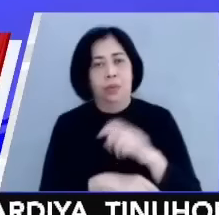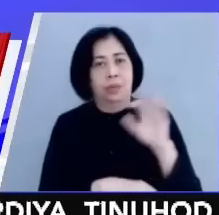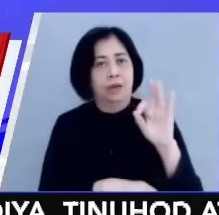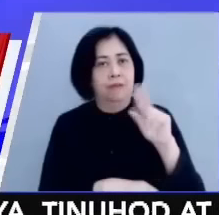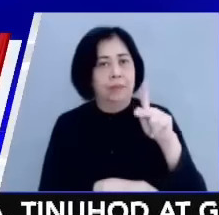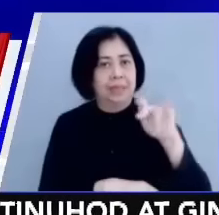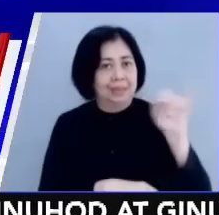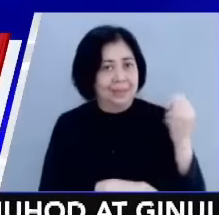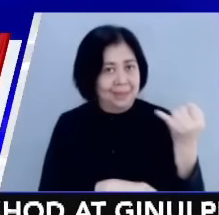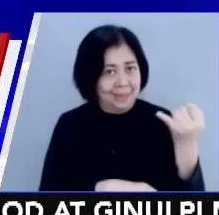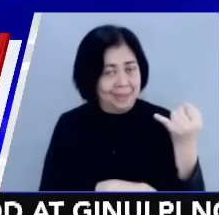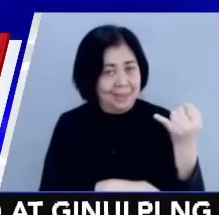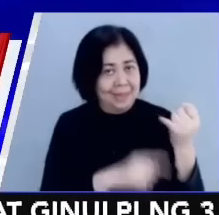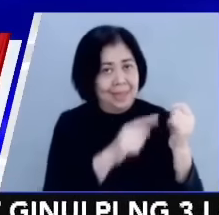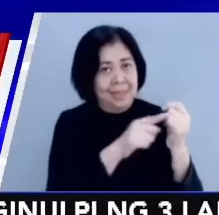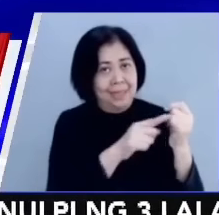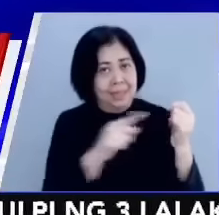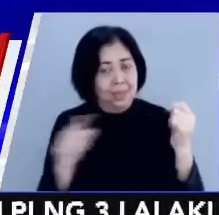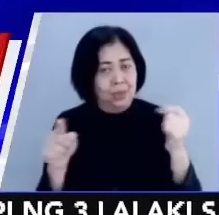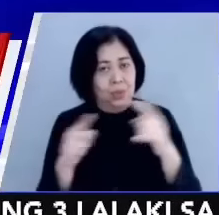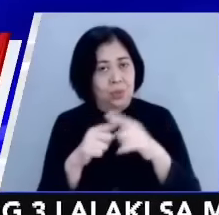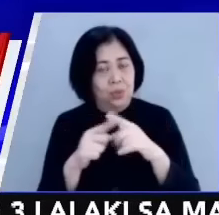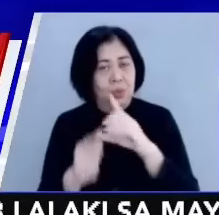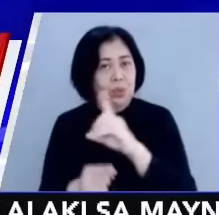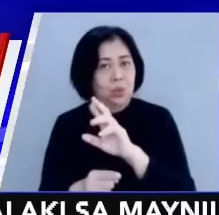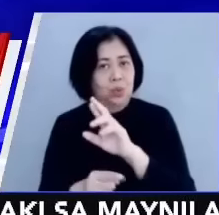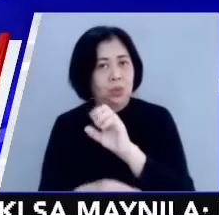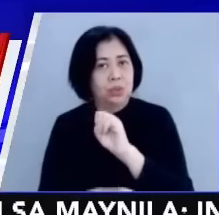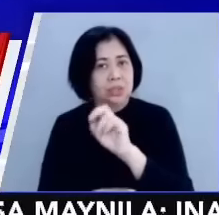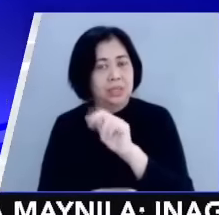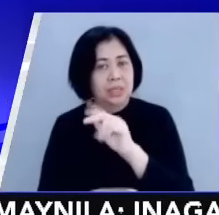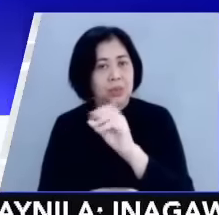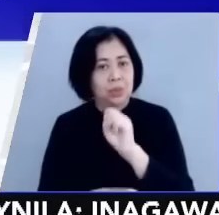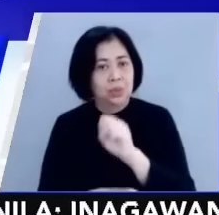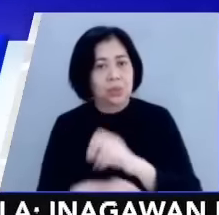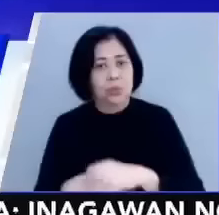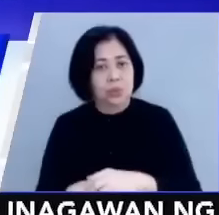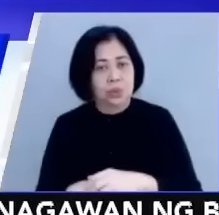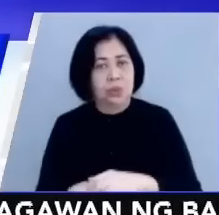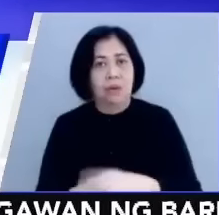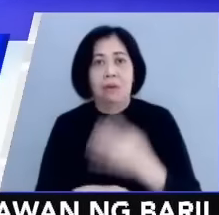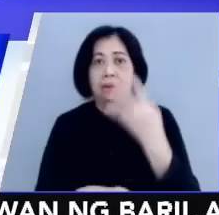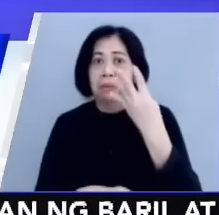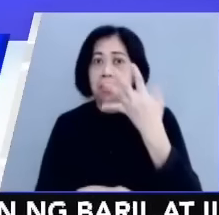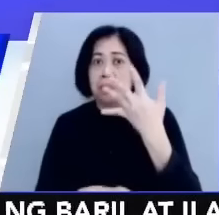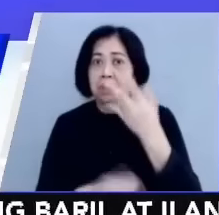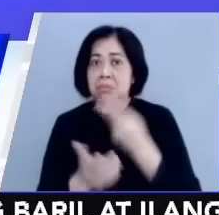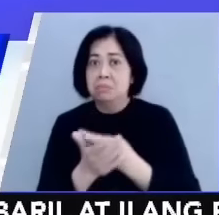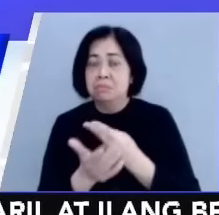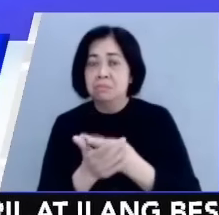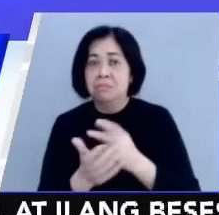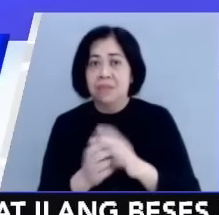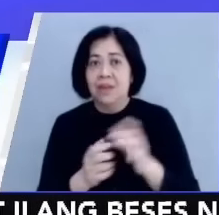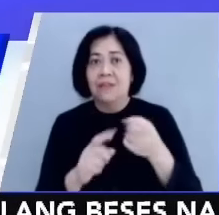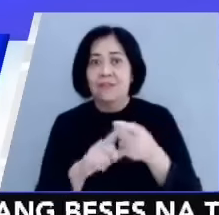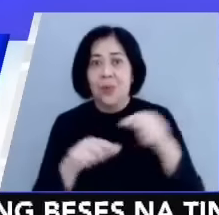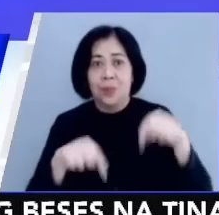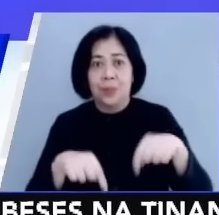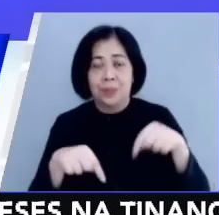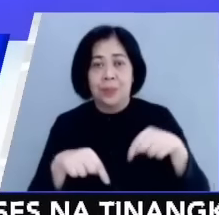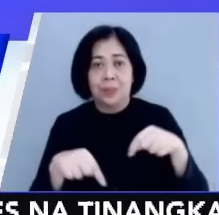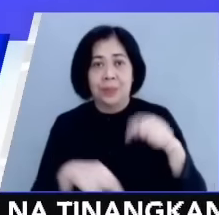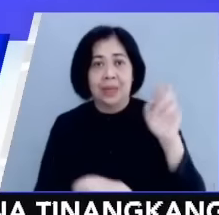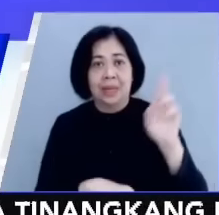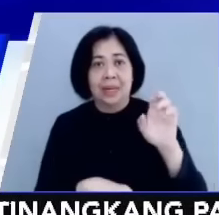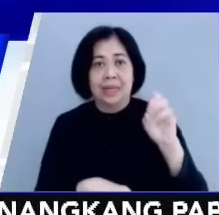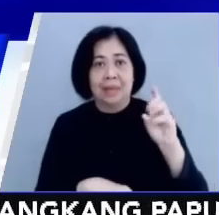Quezon City papunta sa Dr. Santos Station sa Paranaque, 45 pesos. Pero kung magmumula kayo dito sa Redemptorist papunta